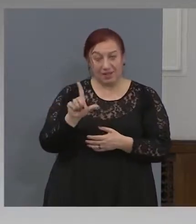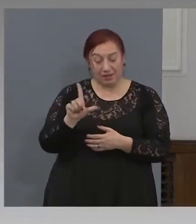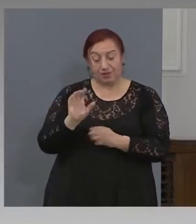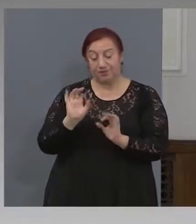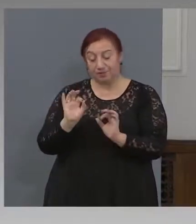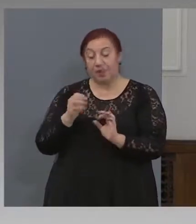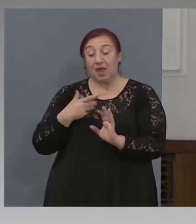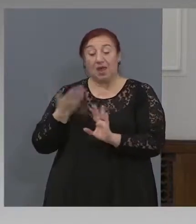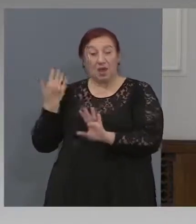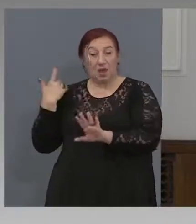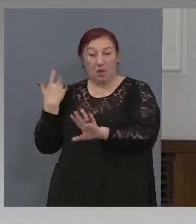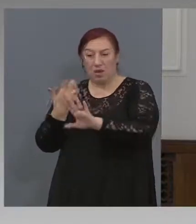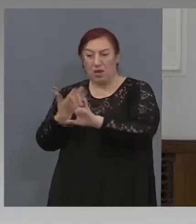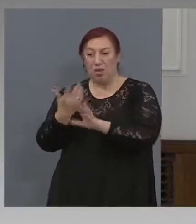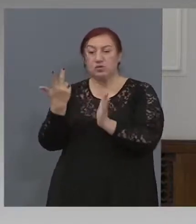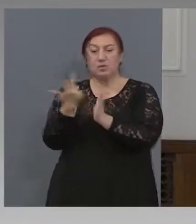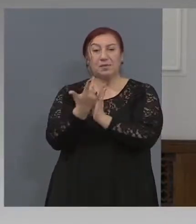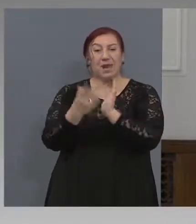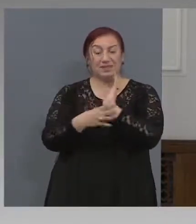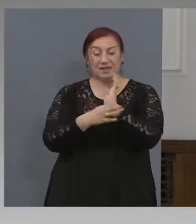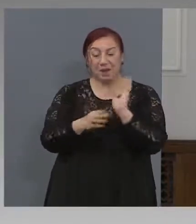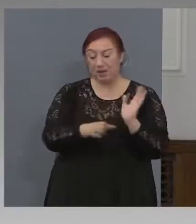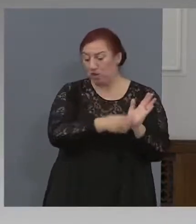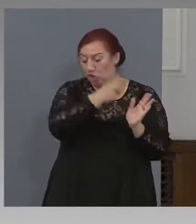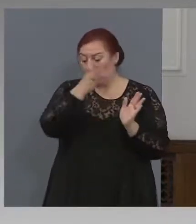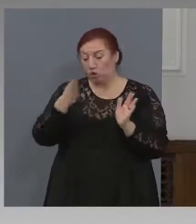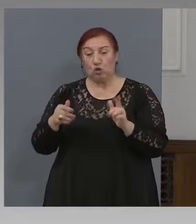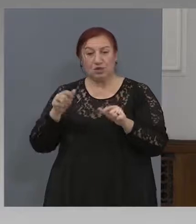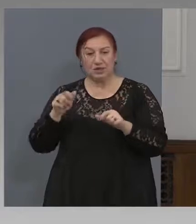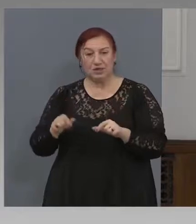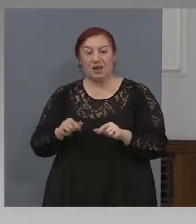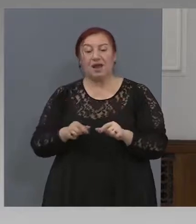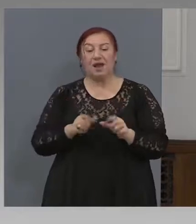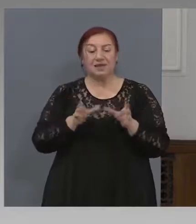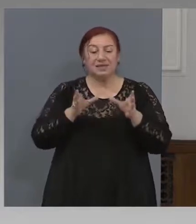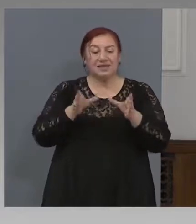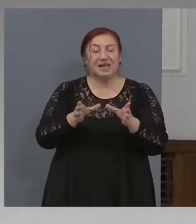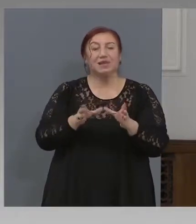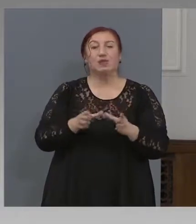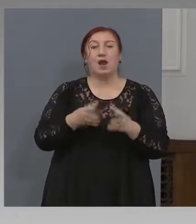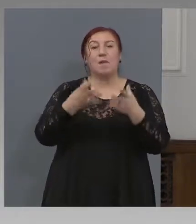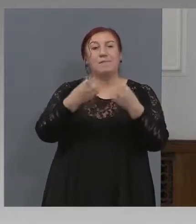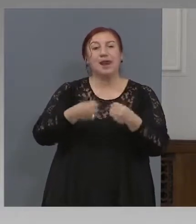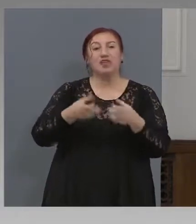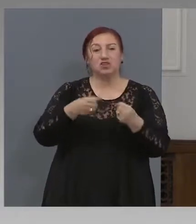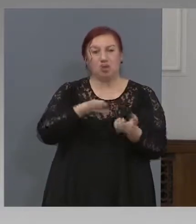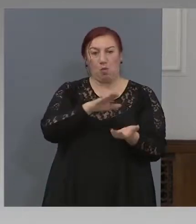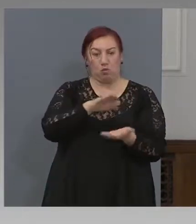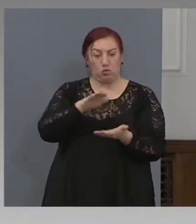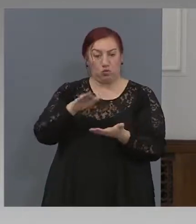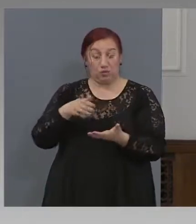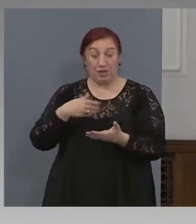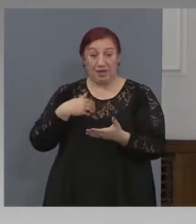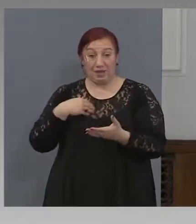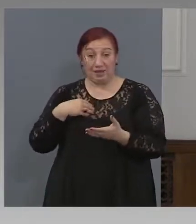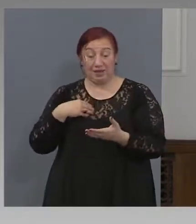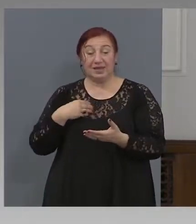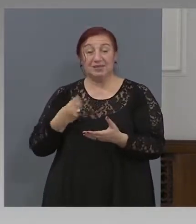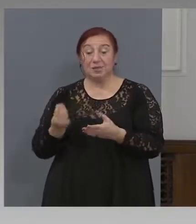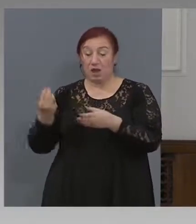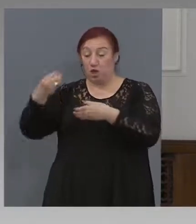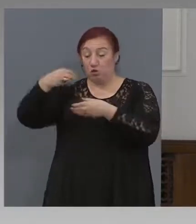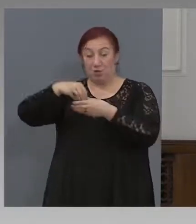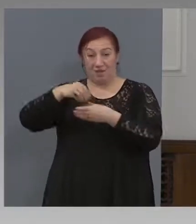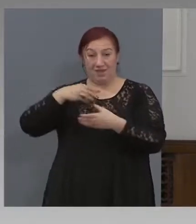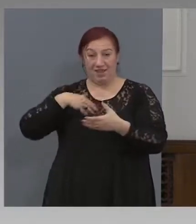в сектора на млечни продукти, на сух сортимент и други, сме сложили в